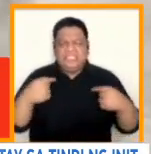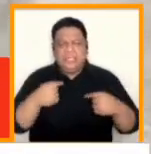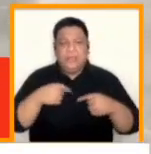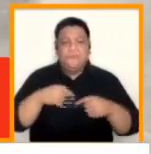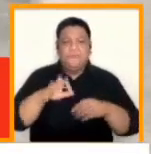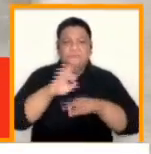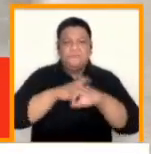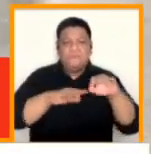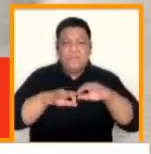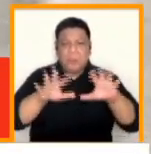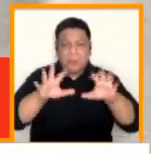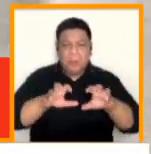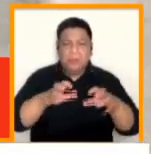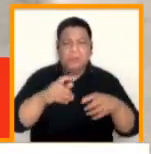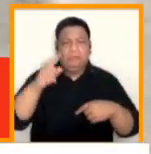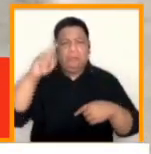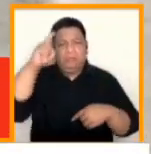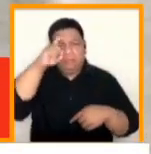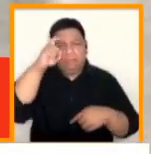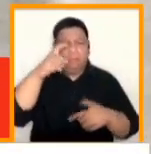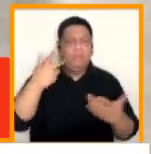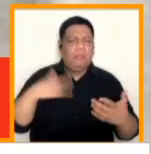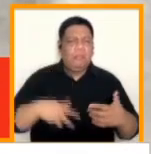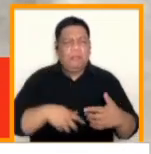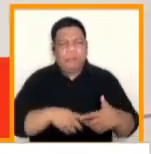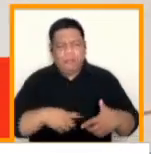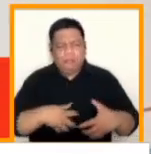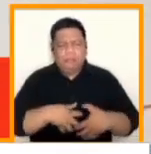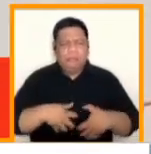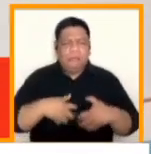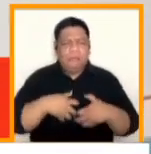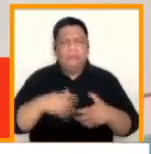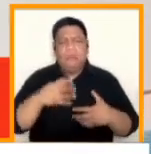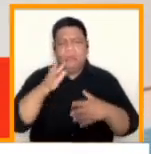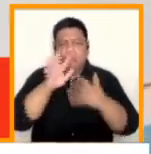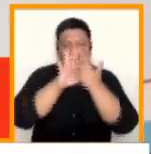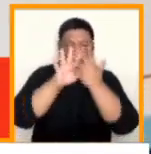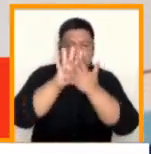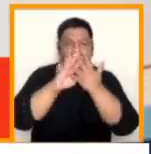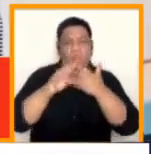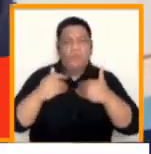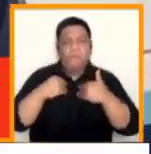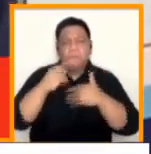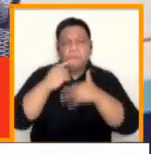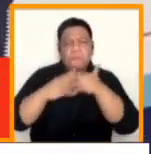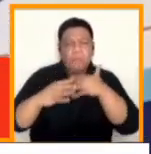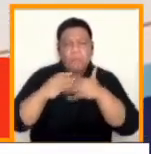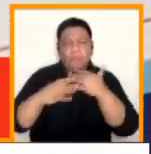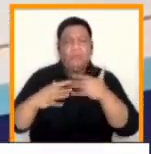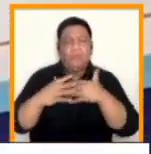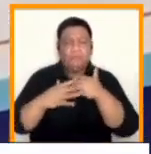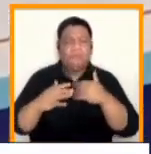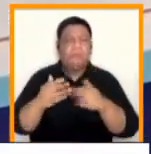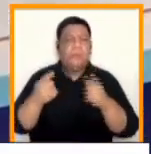ang tiyan, masakit ang ulo, nanlalabo ang paningin at may blood spots bukod sa injection site.